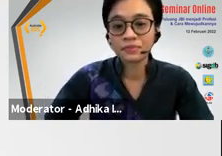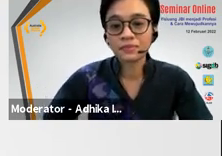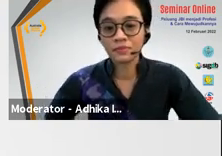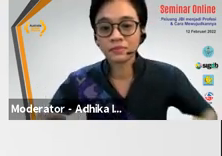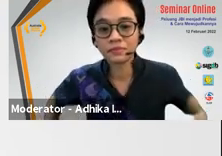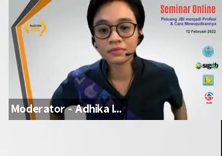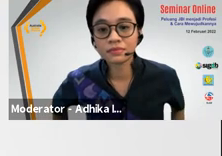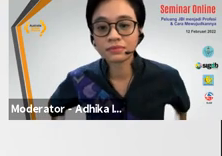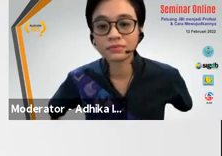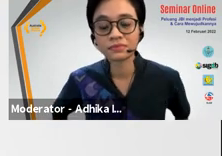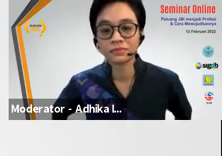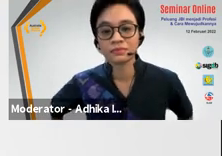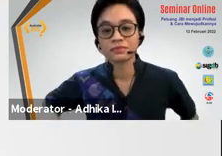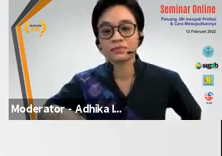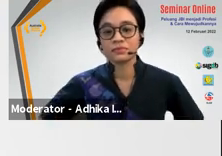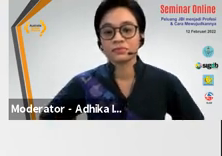baik